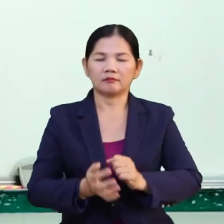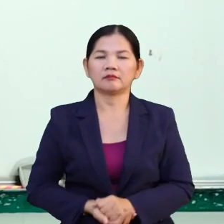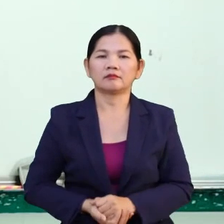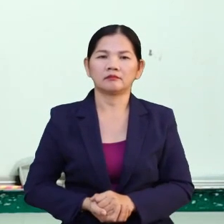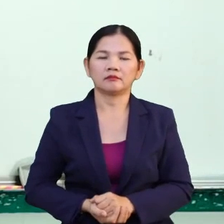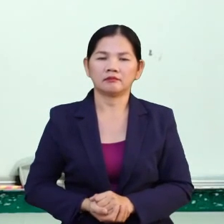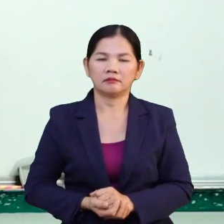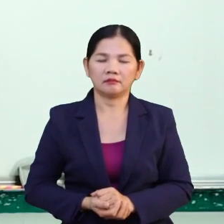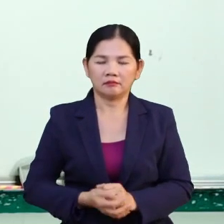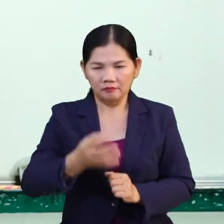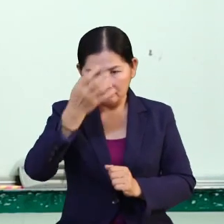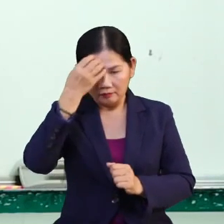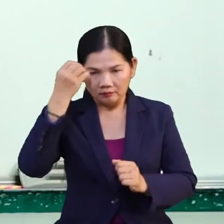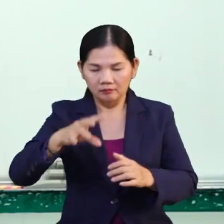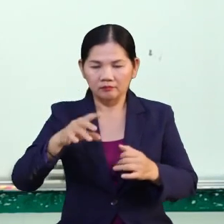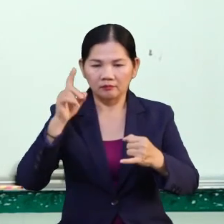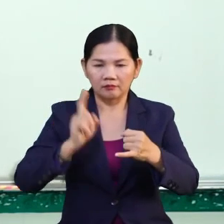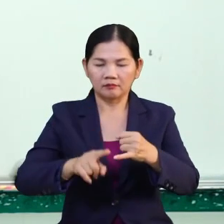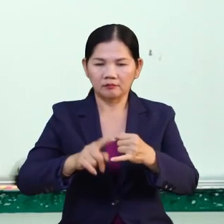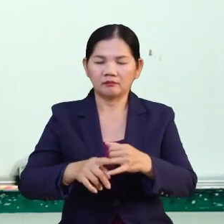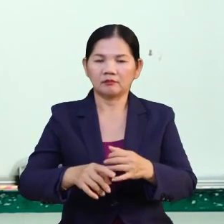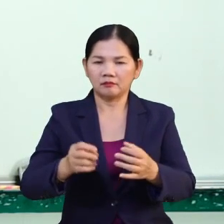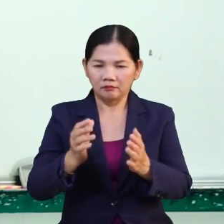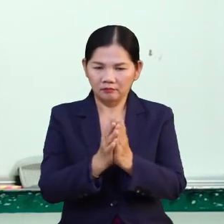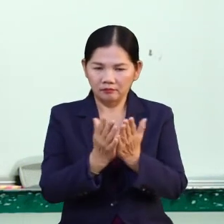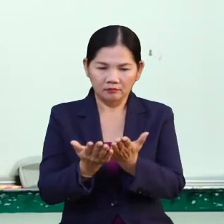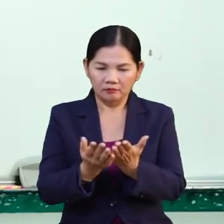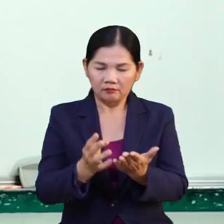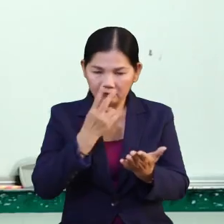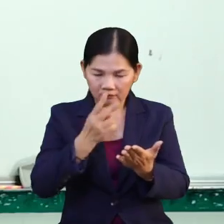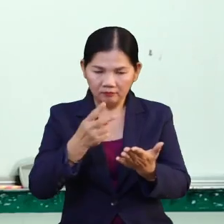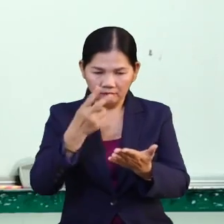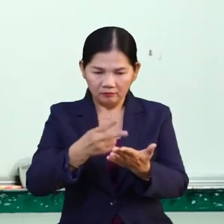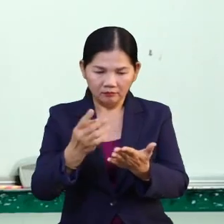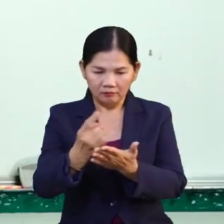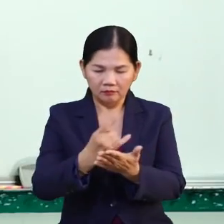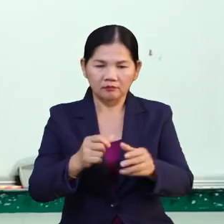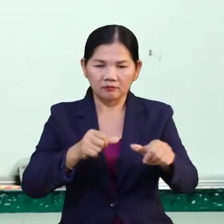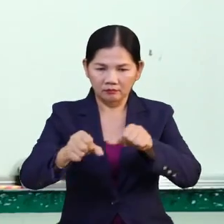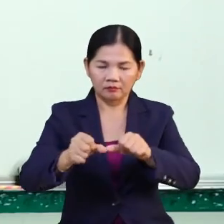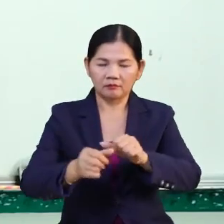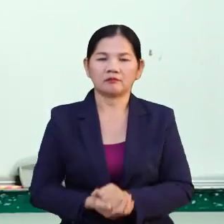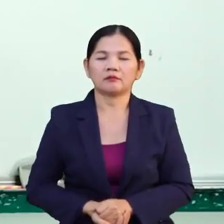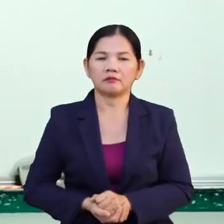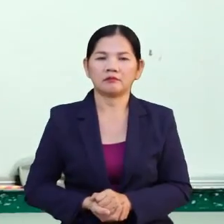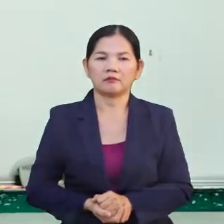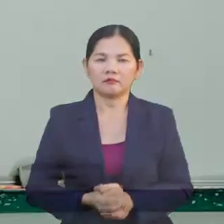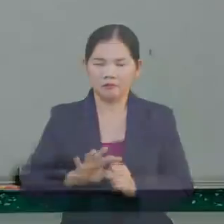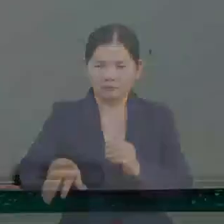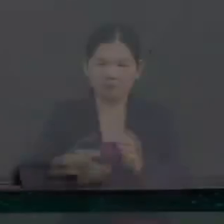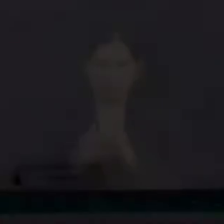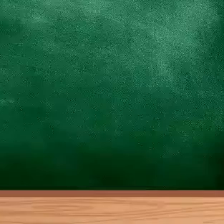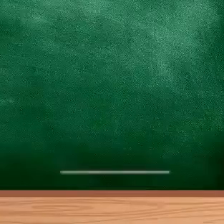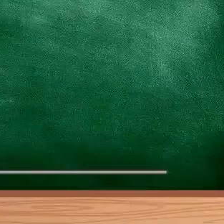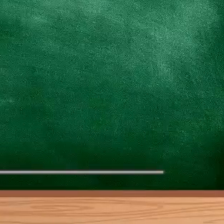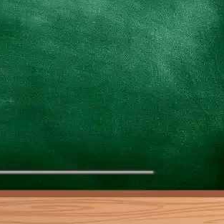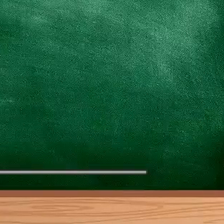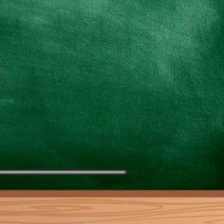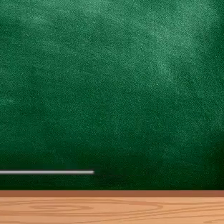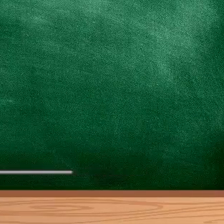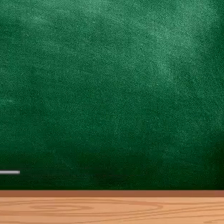ចាកុំភ្លេចណាកូនជាចុងក្រោយគង់ខំមើលមេរៀនបន្តទៀតណាសម្រាប់រៀននៅថ្ងៃបន្ទាប់ អរគុណសូមជម្រាបលា